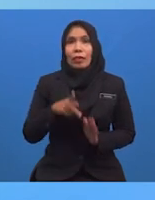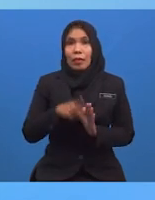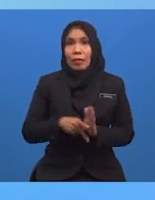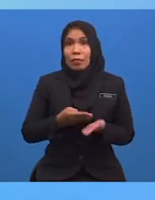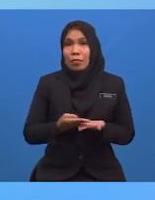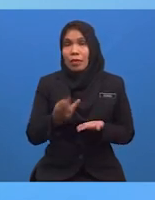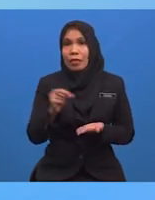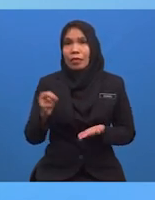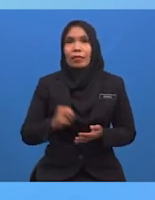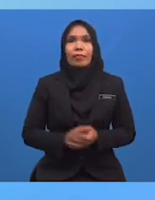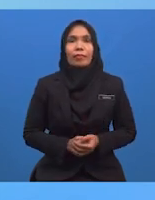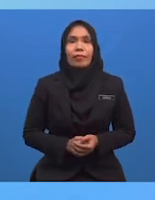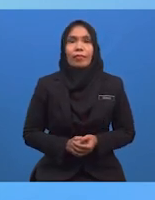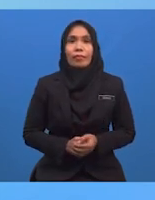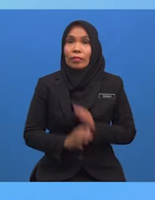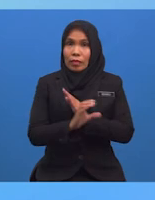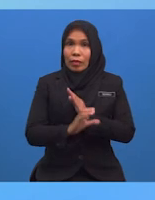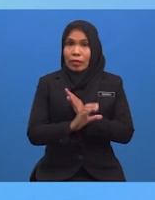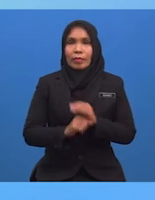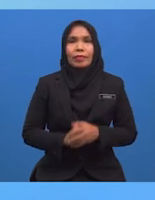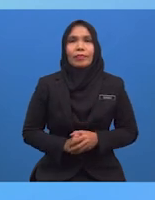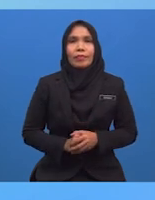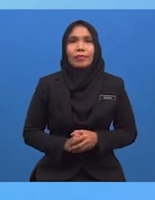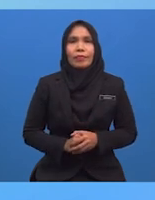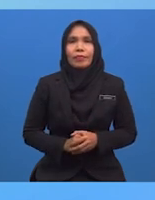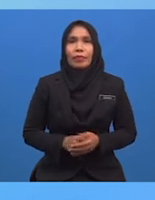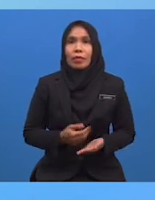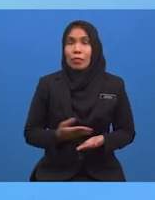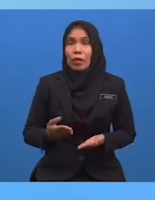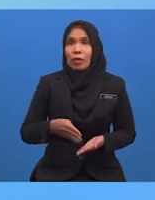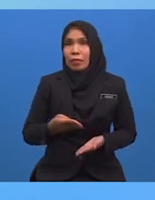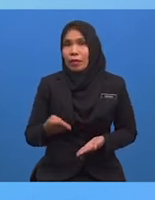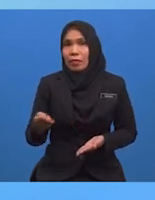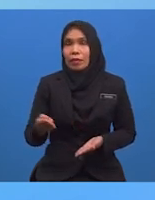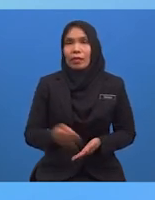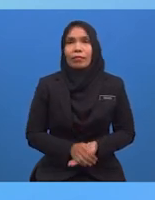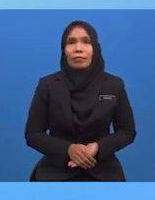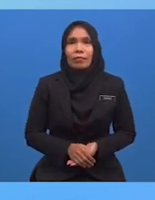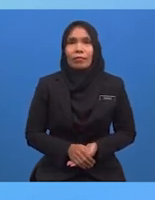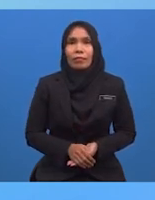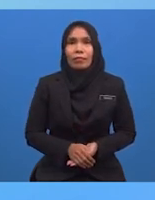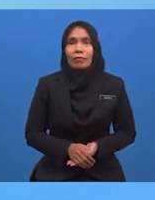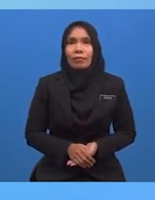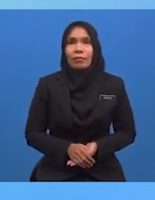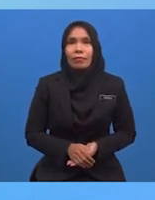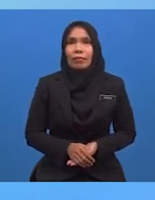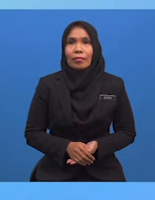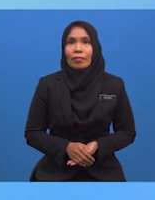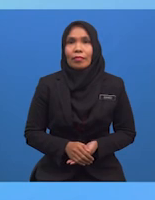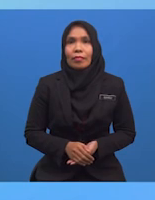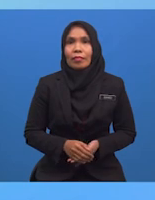Bagi barang-barang import yang tidak anjal permintaan harga, inflasi dalam negara